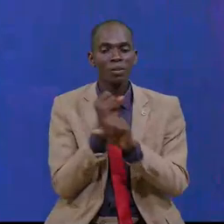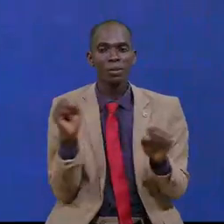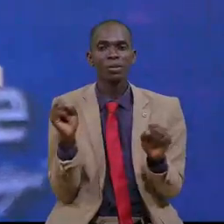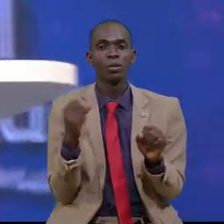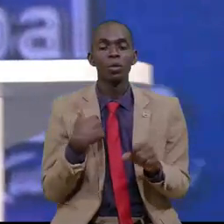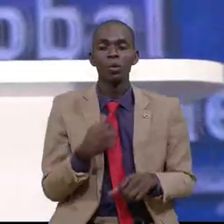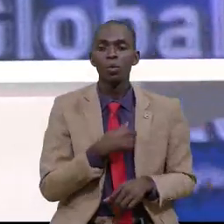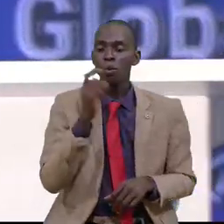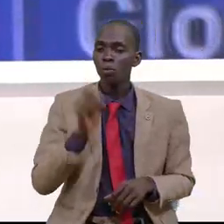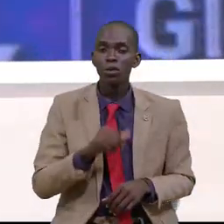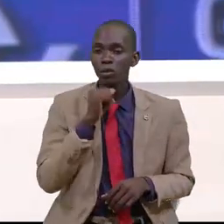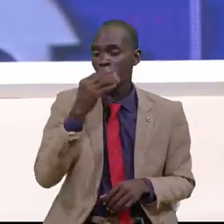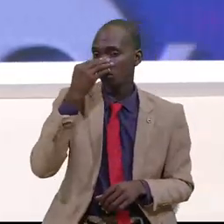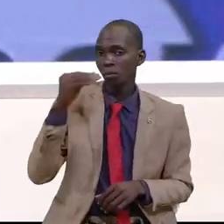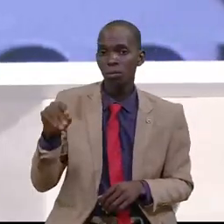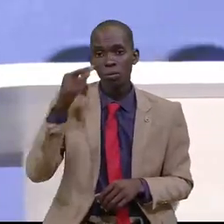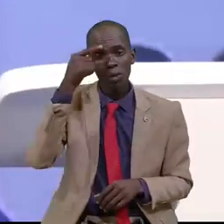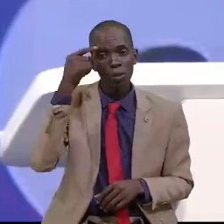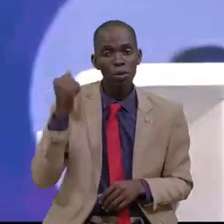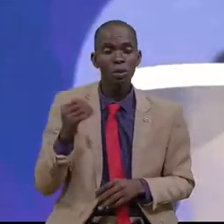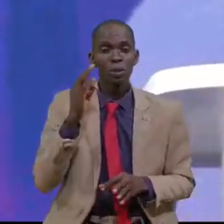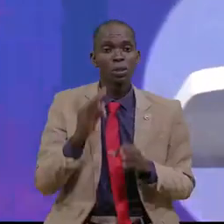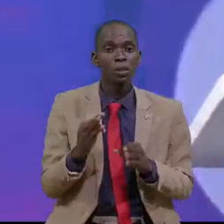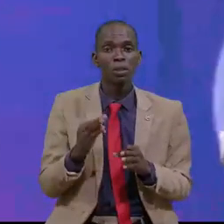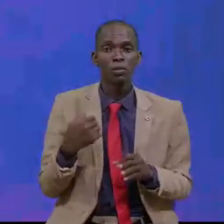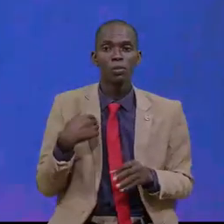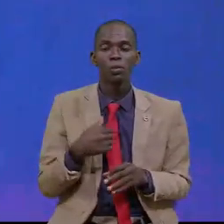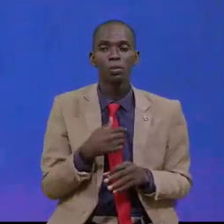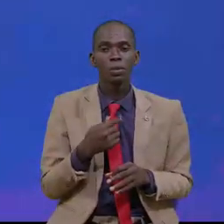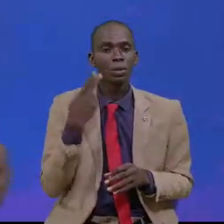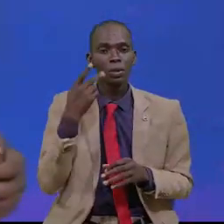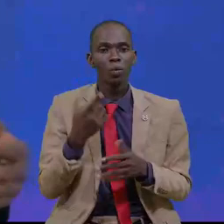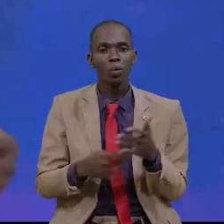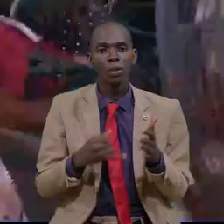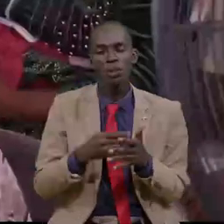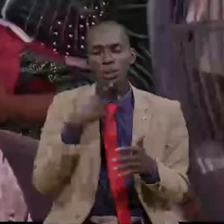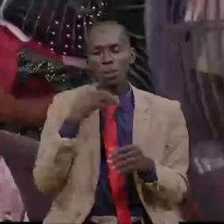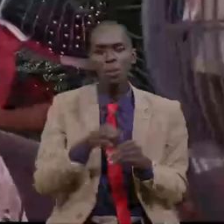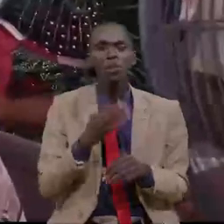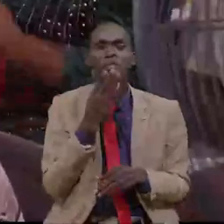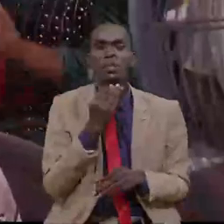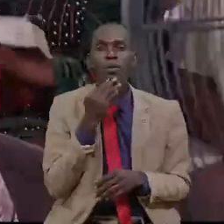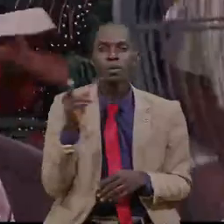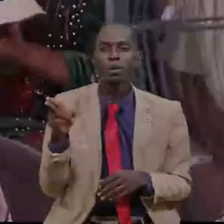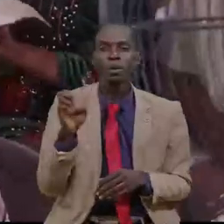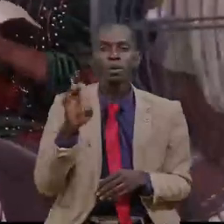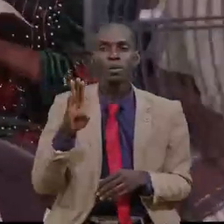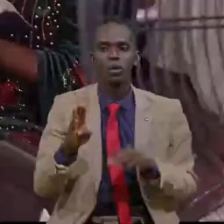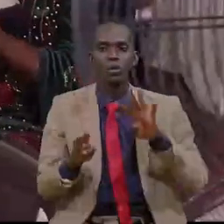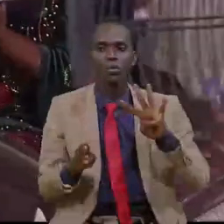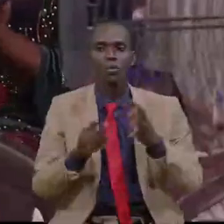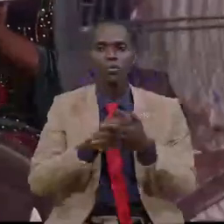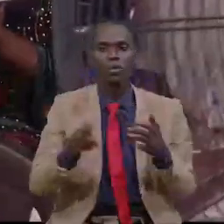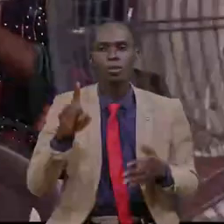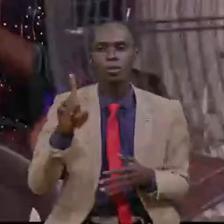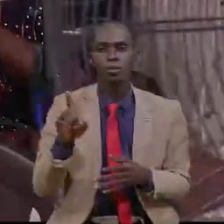Le salut, nous ne devons pas le négliger. Parce que si nous négligeons, ça pourrait être en Hébreux 4,